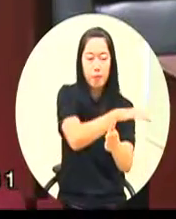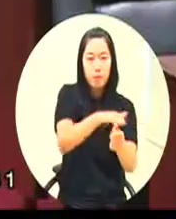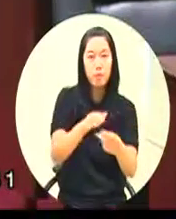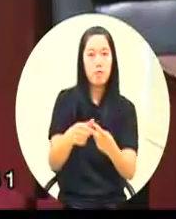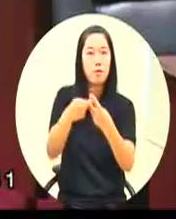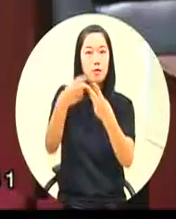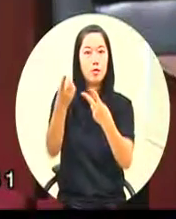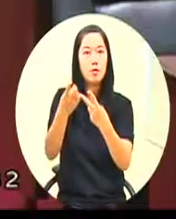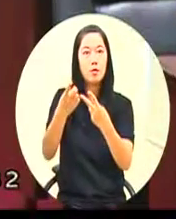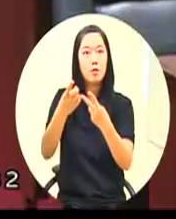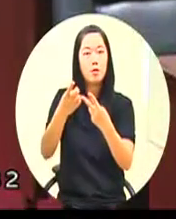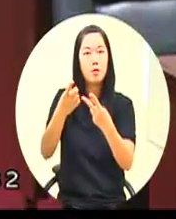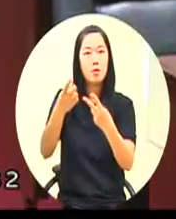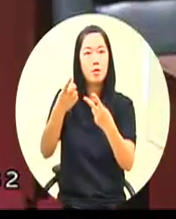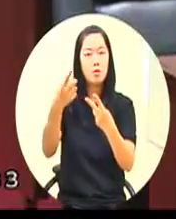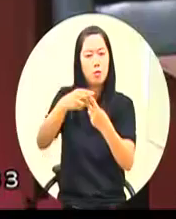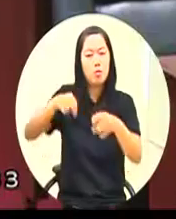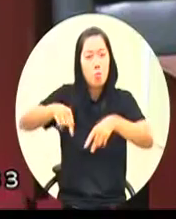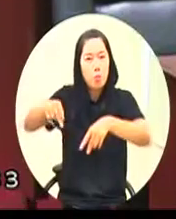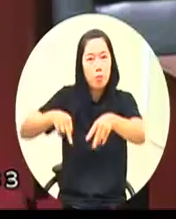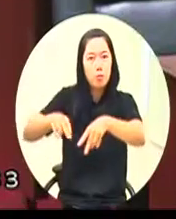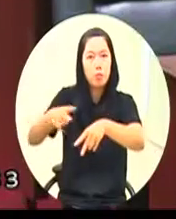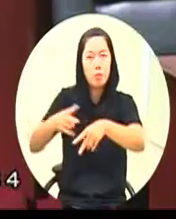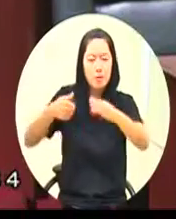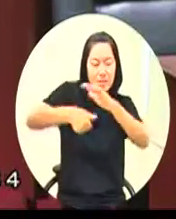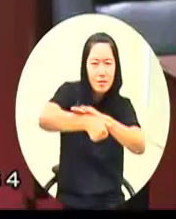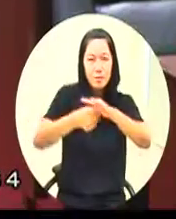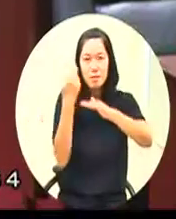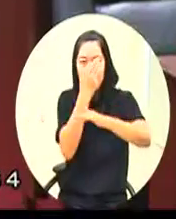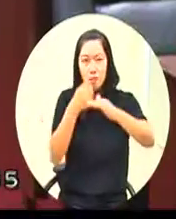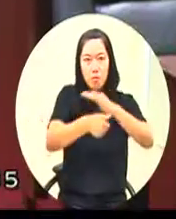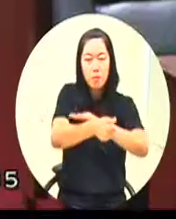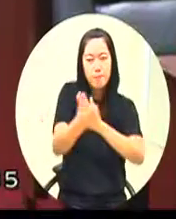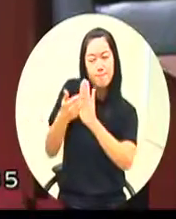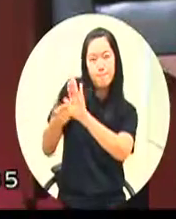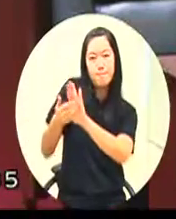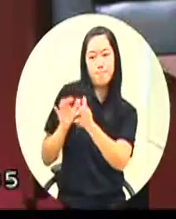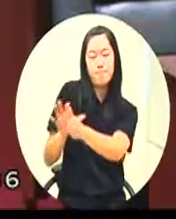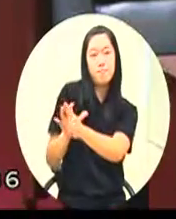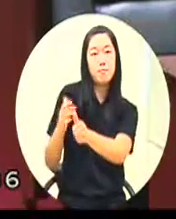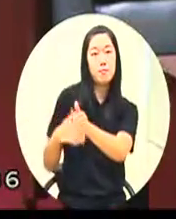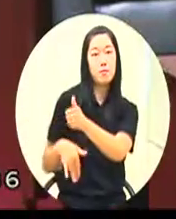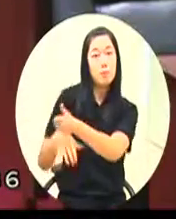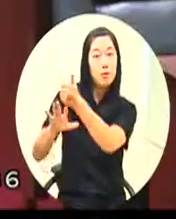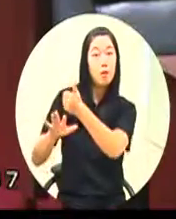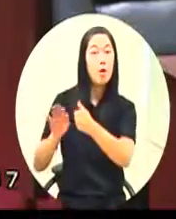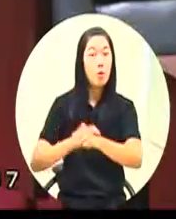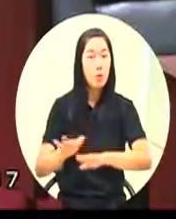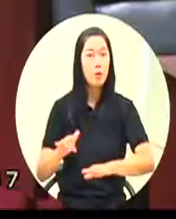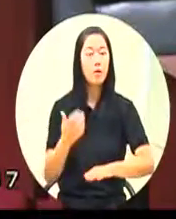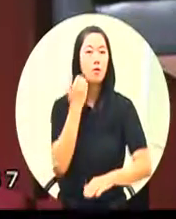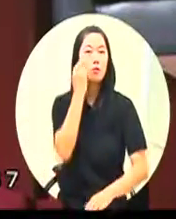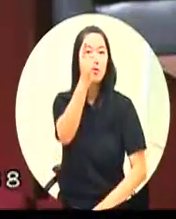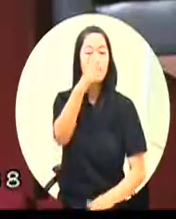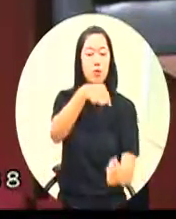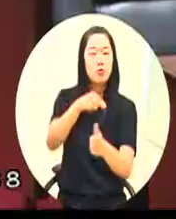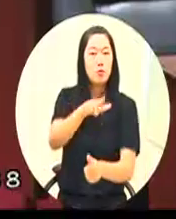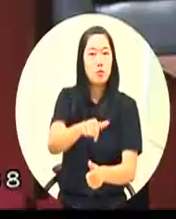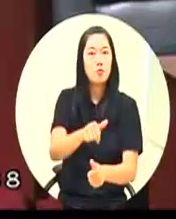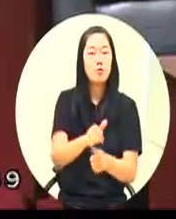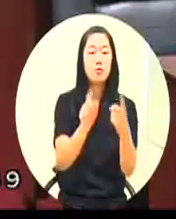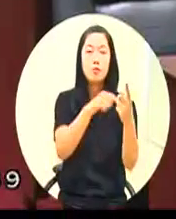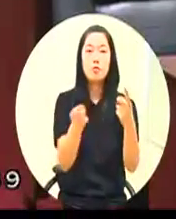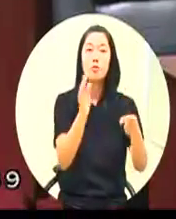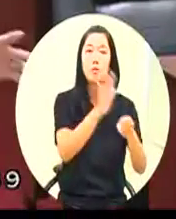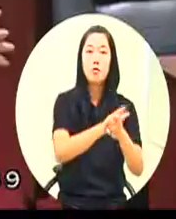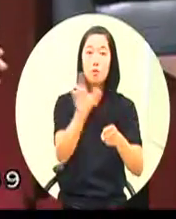流浪的有吓阻的作用。那当然教育部是说如果一个教官没有，他可以一年补70万还是多